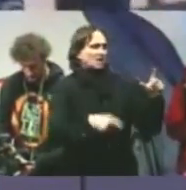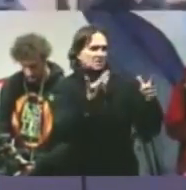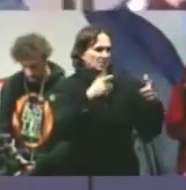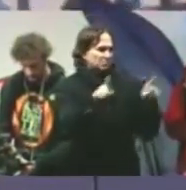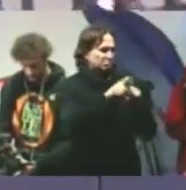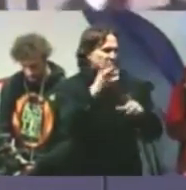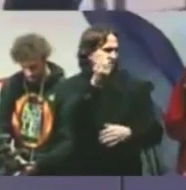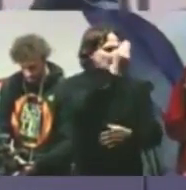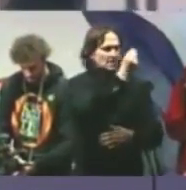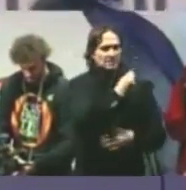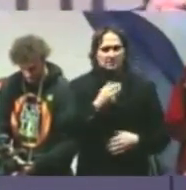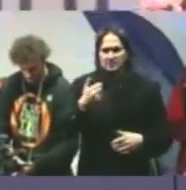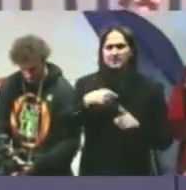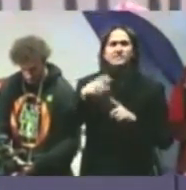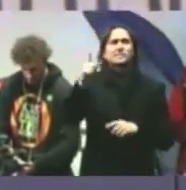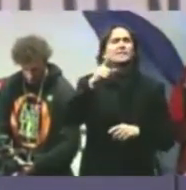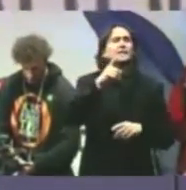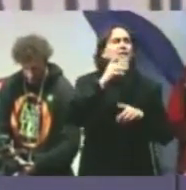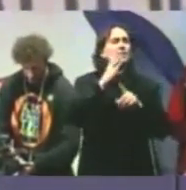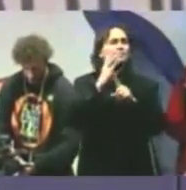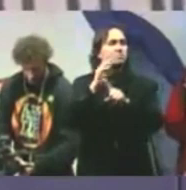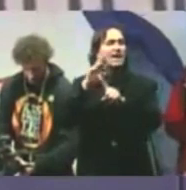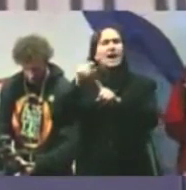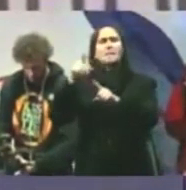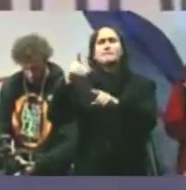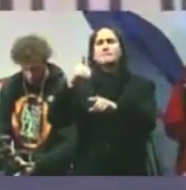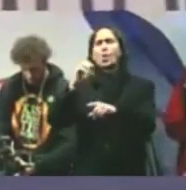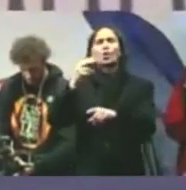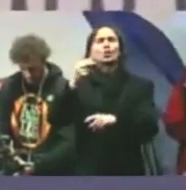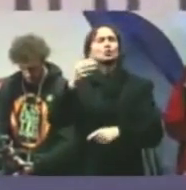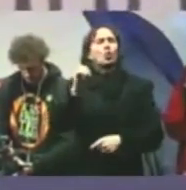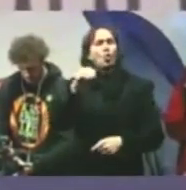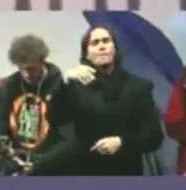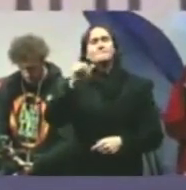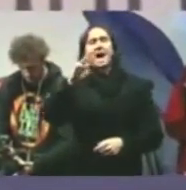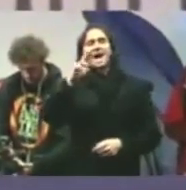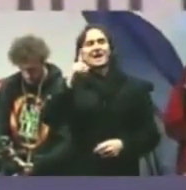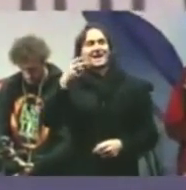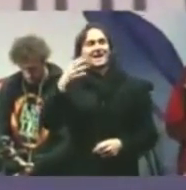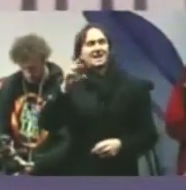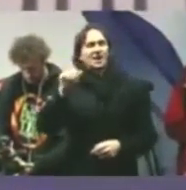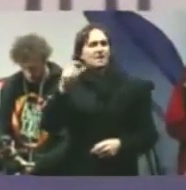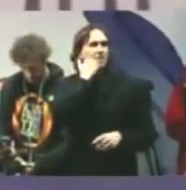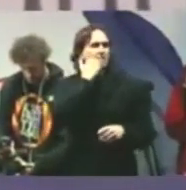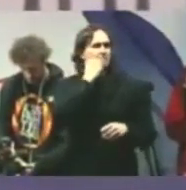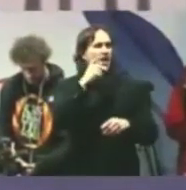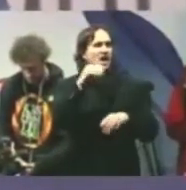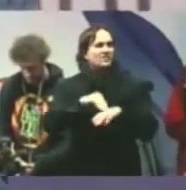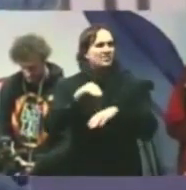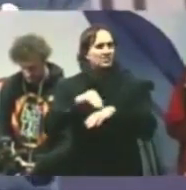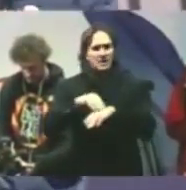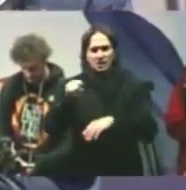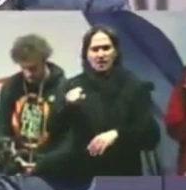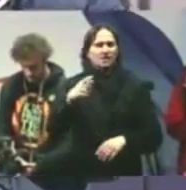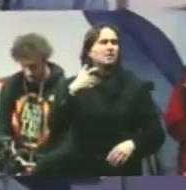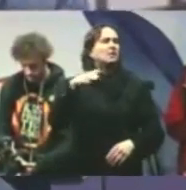che lavorava alla Breda di Porto Marghera, una mamma infermiera, un ragazzo che per studiare e